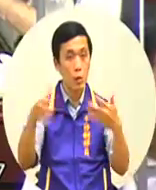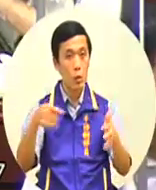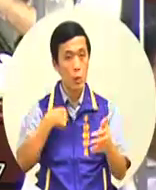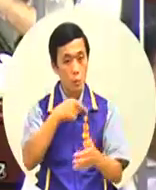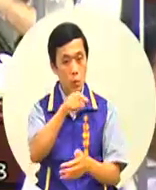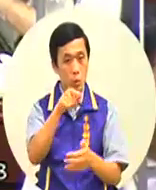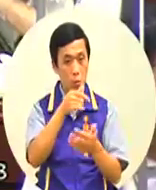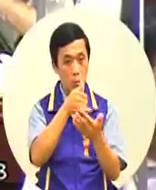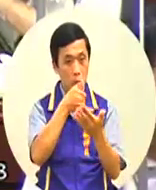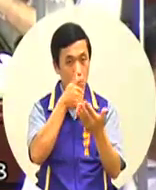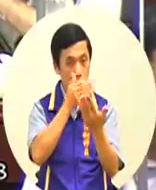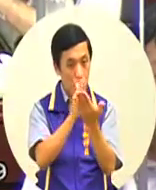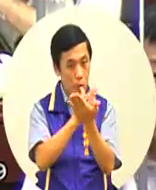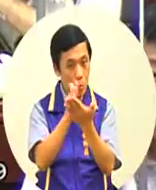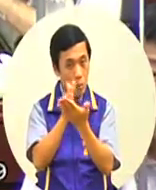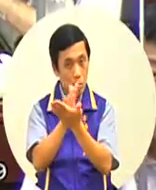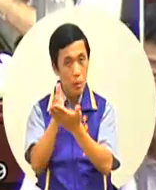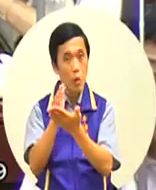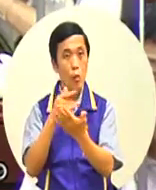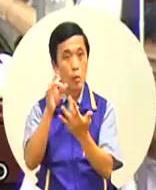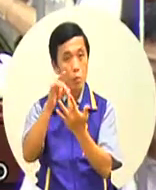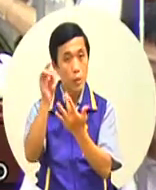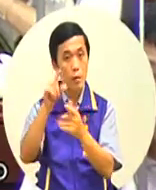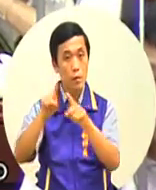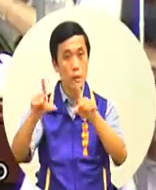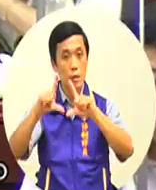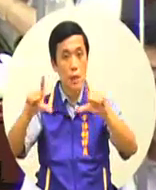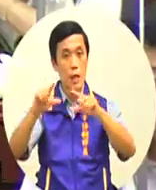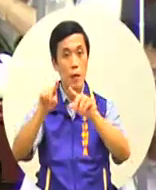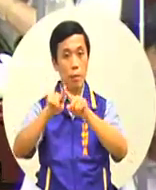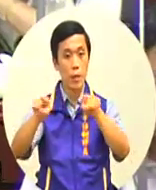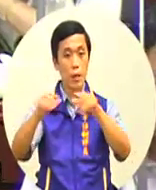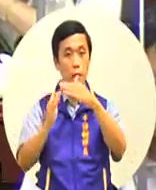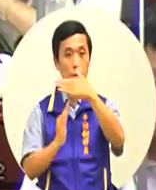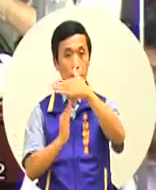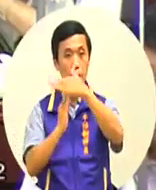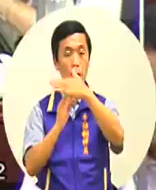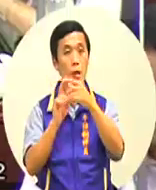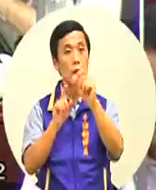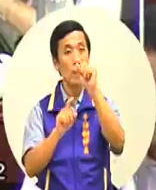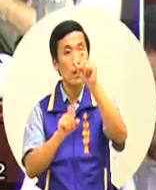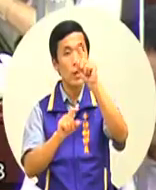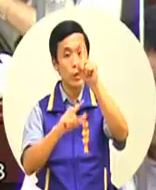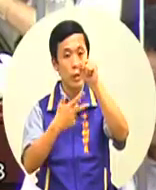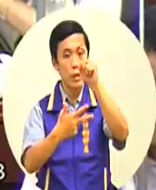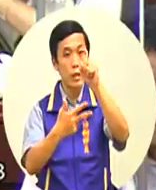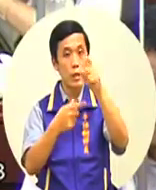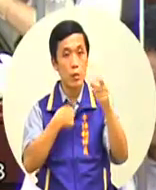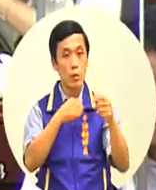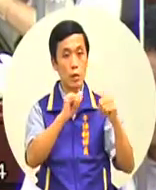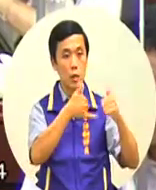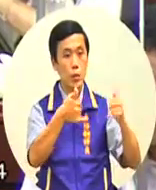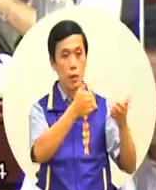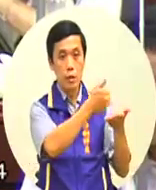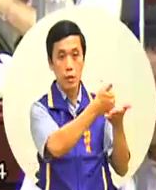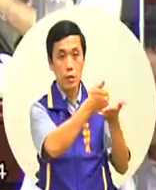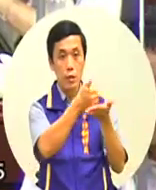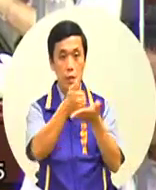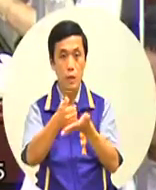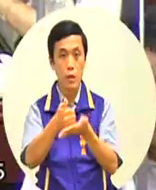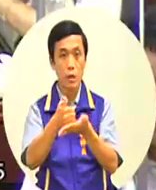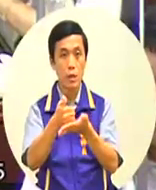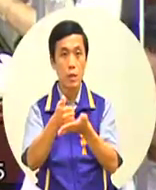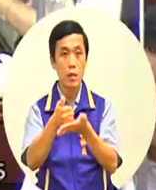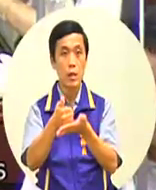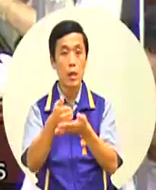以后，选定大坪顶这个地方。那十一月七号也我们也邀请议员来参加，就是可